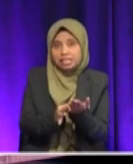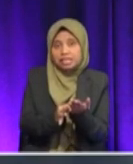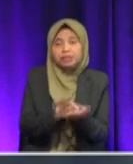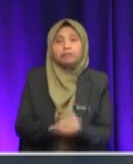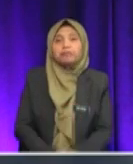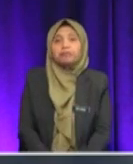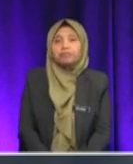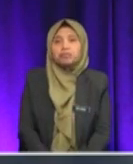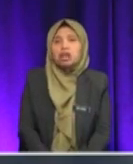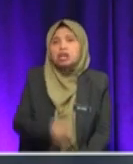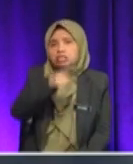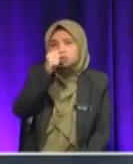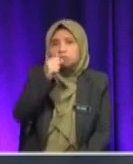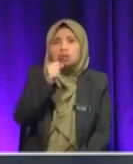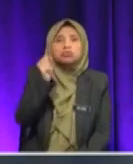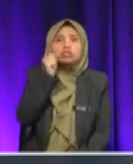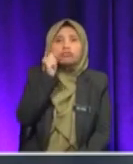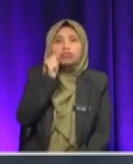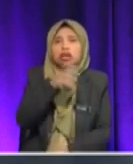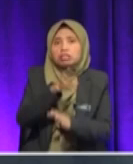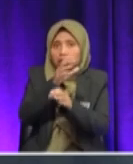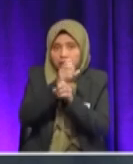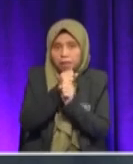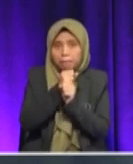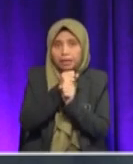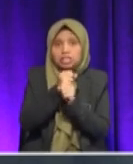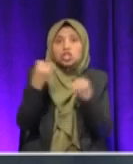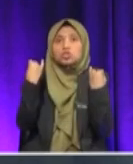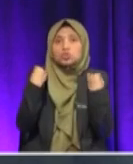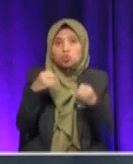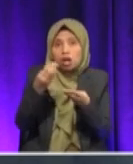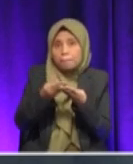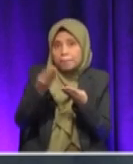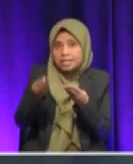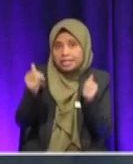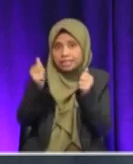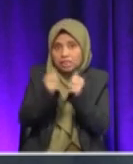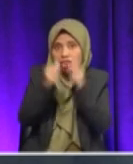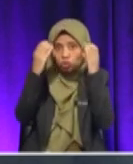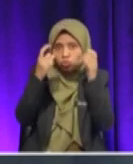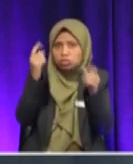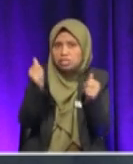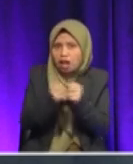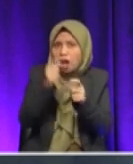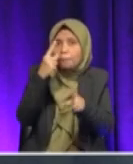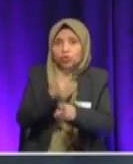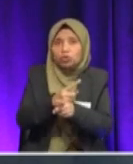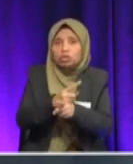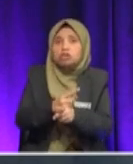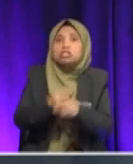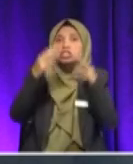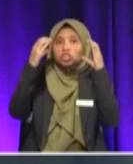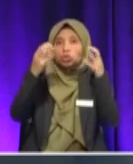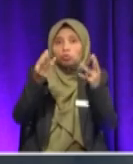di sini disebabkan sapi Kadap dapat ambon jual-beli dengan cek gu dengan betul punya silinga betul cek